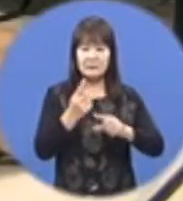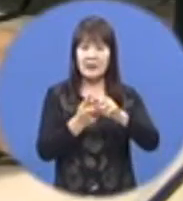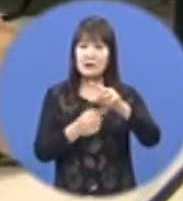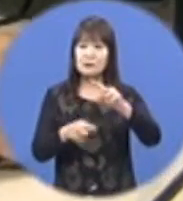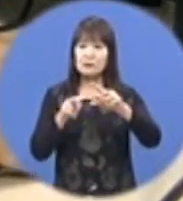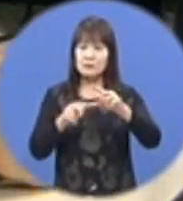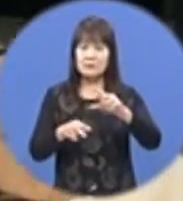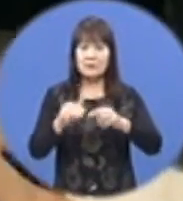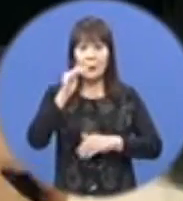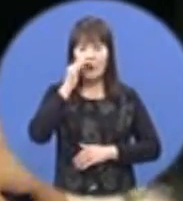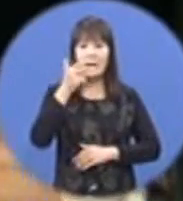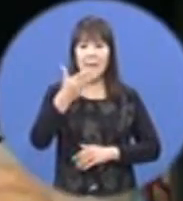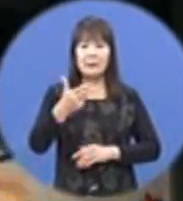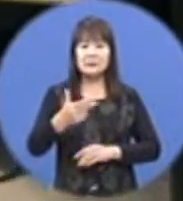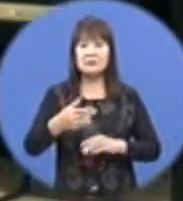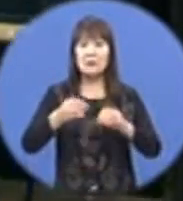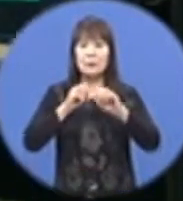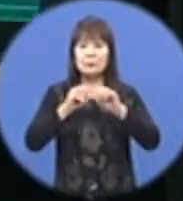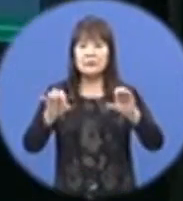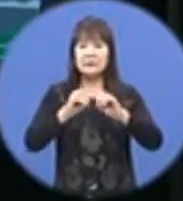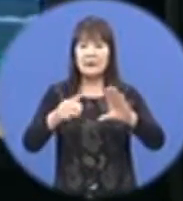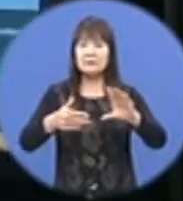制作に日々取り組んでいるんです。